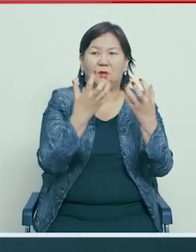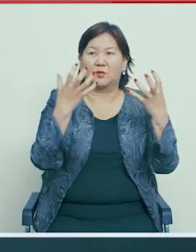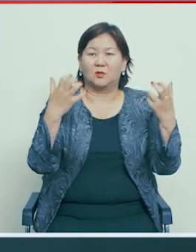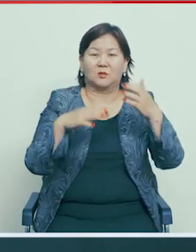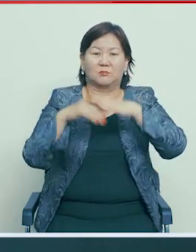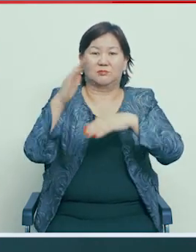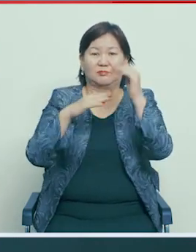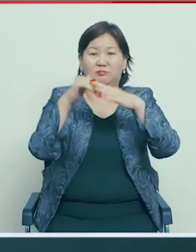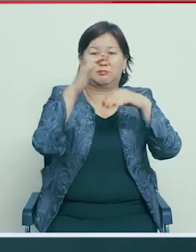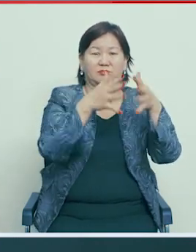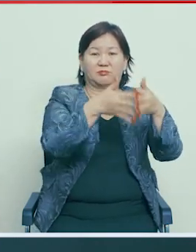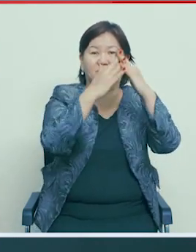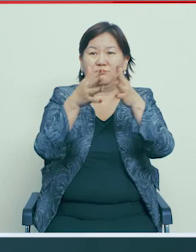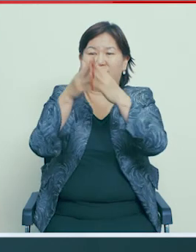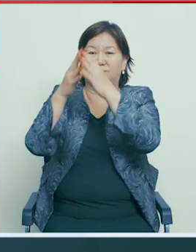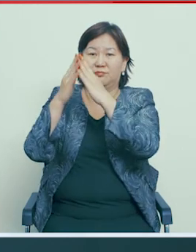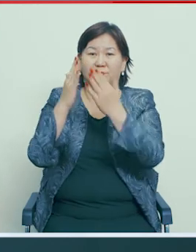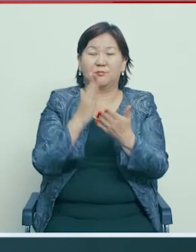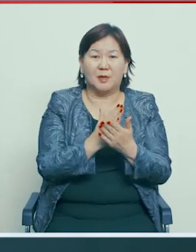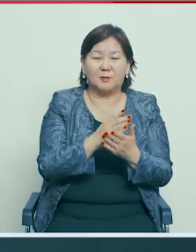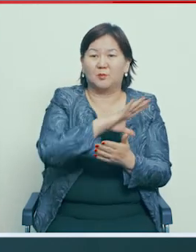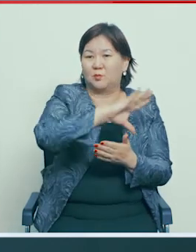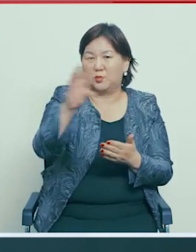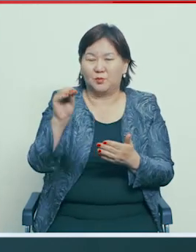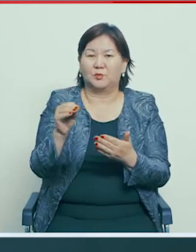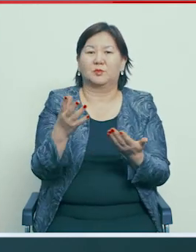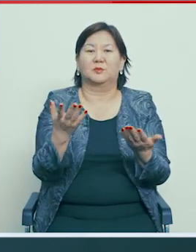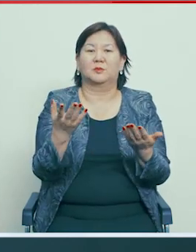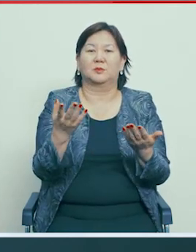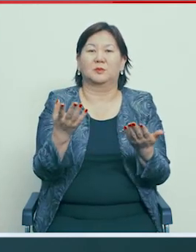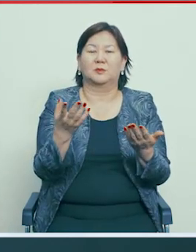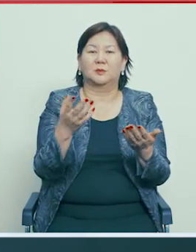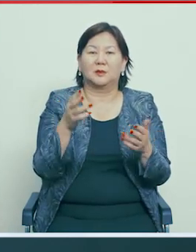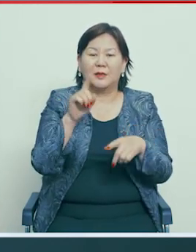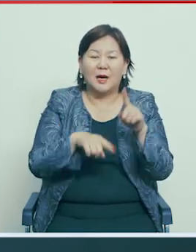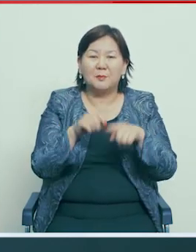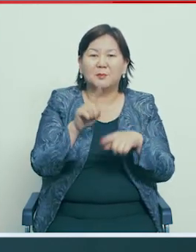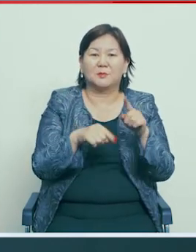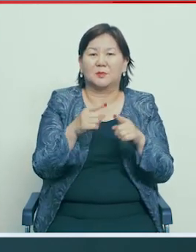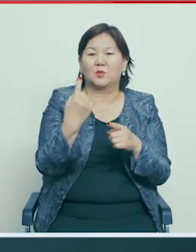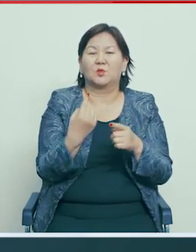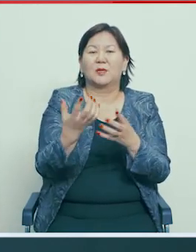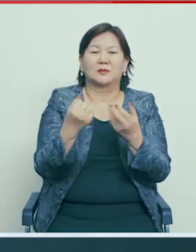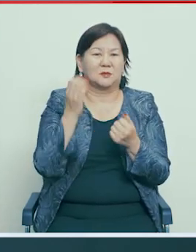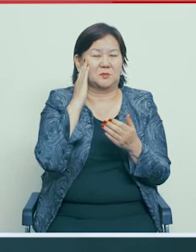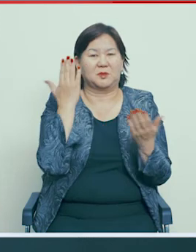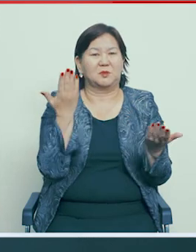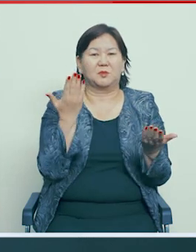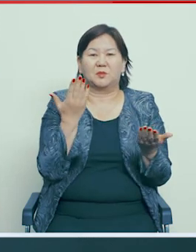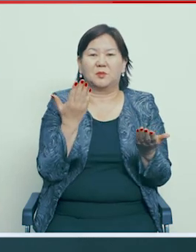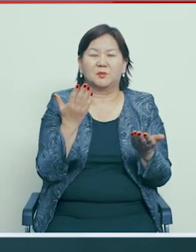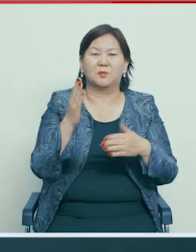барилга байгууламжууд баригдлаа. Бүгд ерөөсөө л одоо ямар шалгуураар хүлээж авдгийг мэдэхгүй одоо